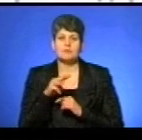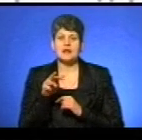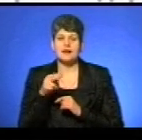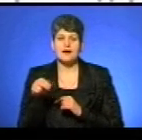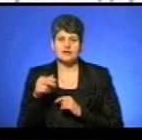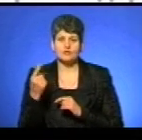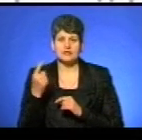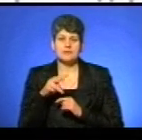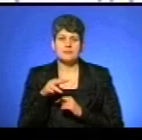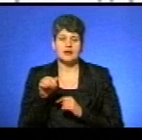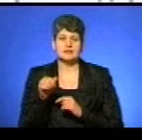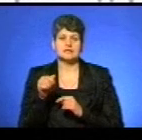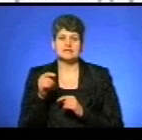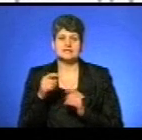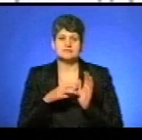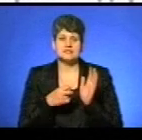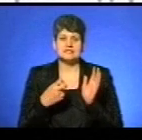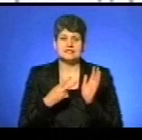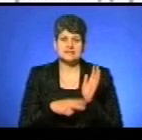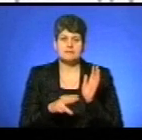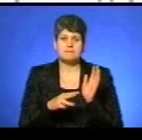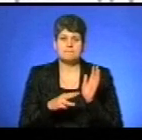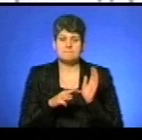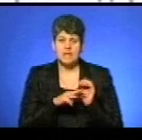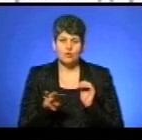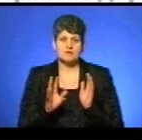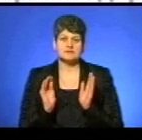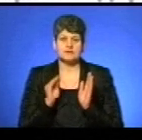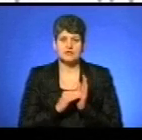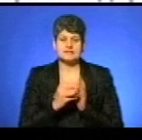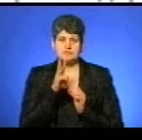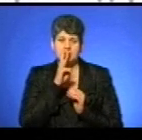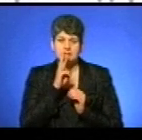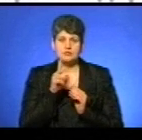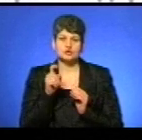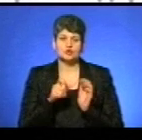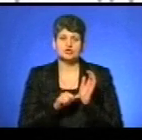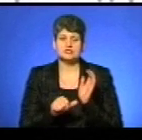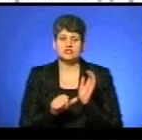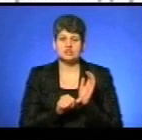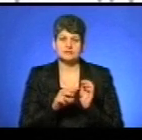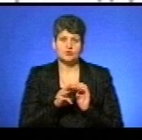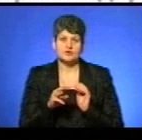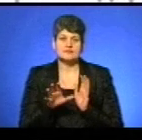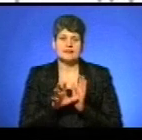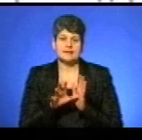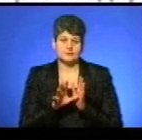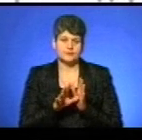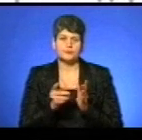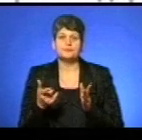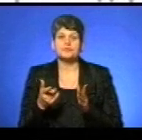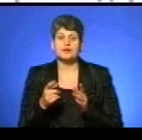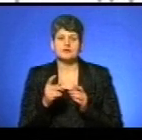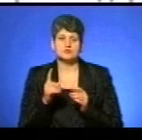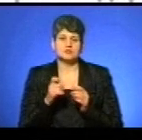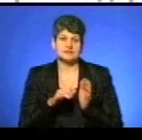мільярдів 1 мільярд 77 мільйонів закладено на заробітні плати, 146 мільйонів планують витратити на електроносії, 390